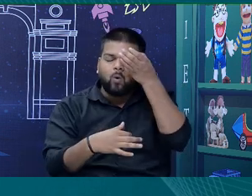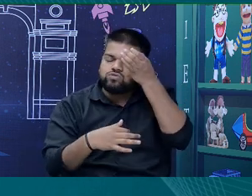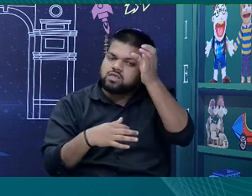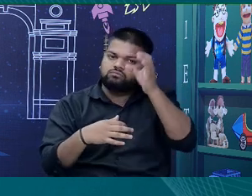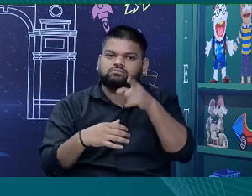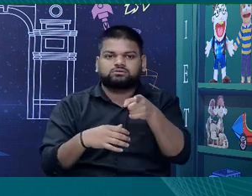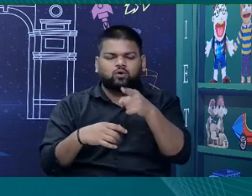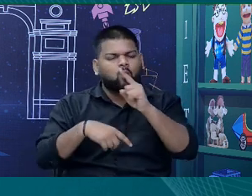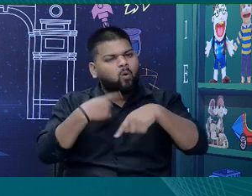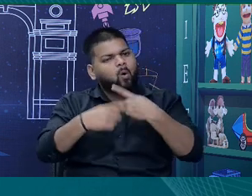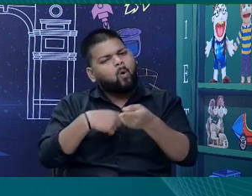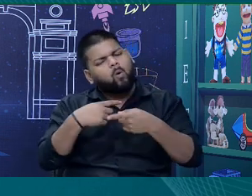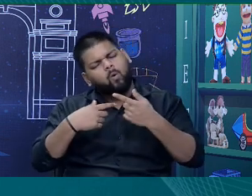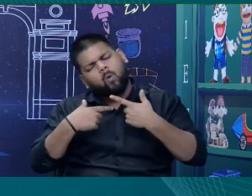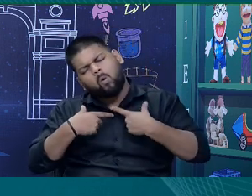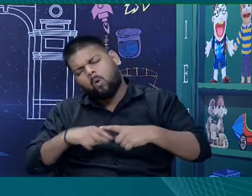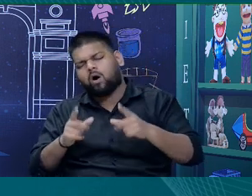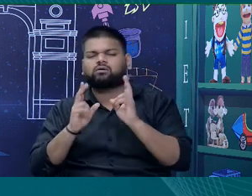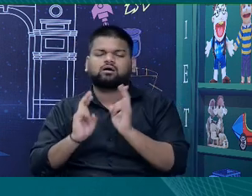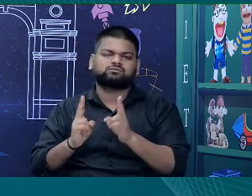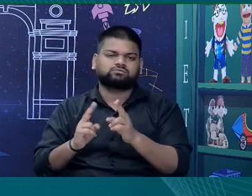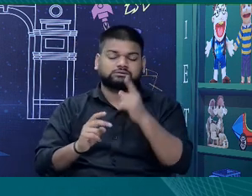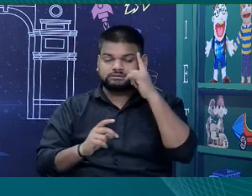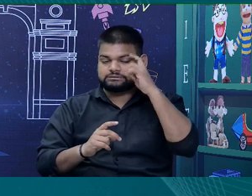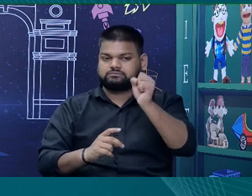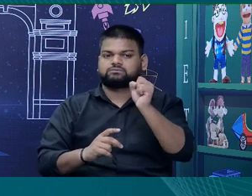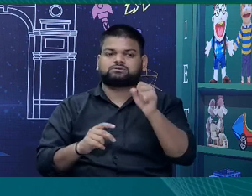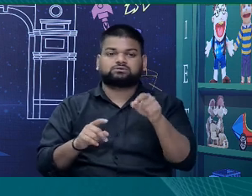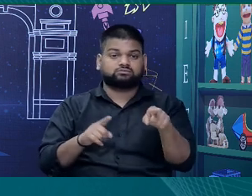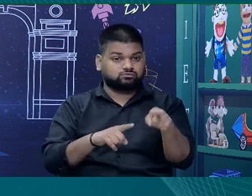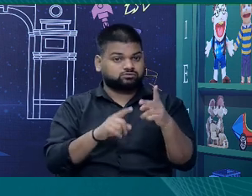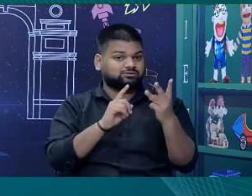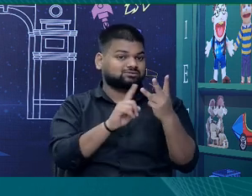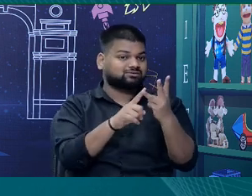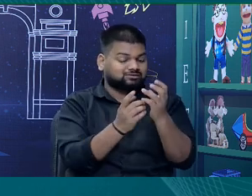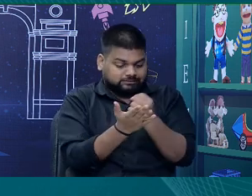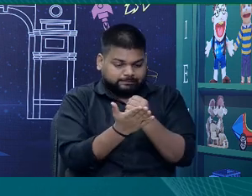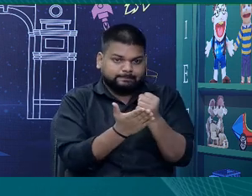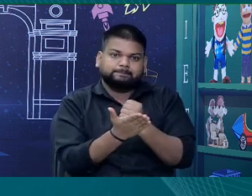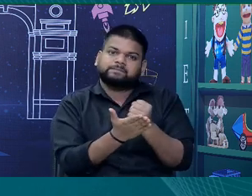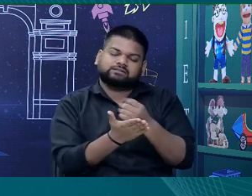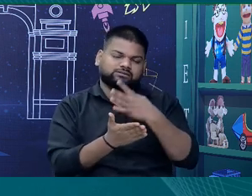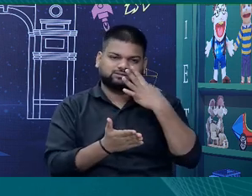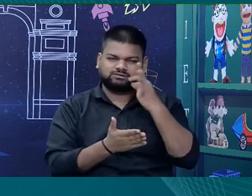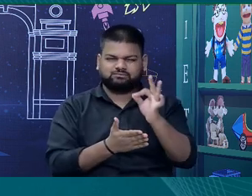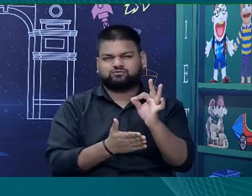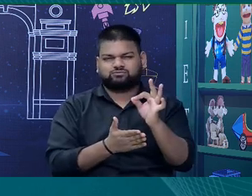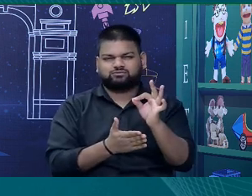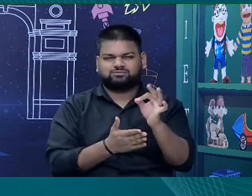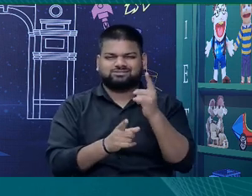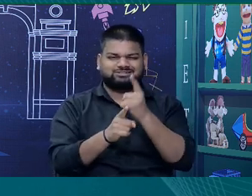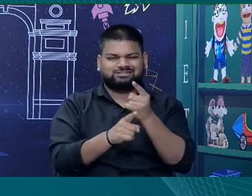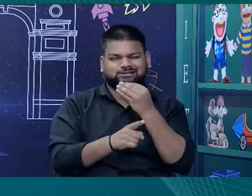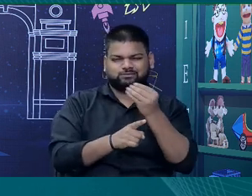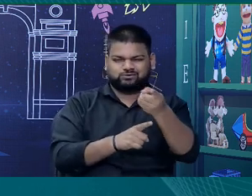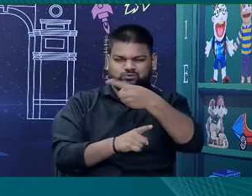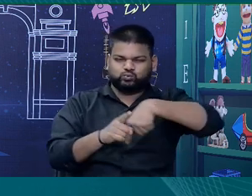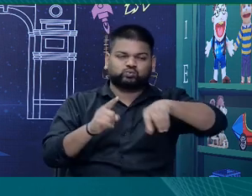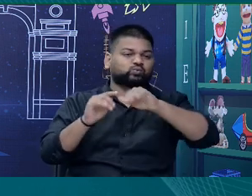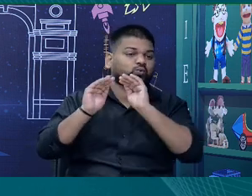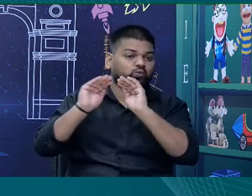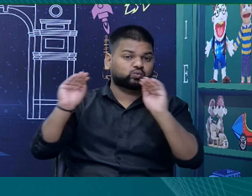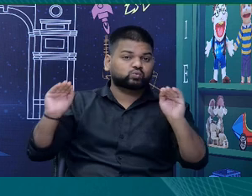मैथ्स एक लैंग्वेज की तरह है तो प्रैक्टिस बहुत इंपॉर्टेंट है तो बच्चों को आप क्लास में टाइम जरूर दीजिए स्टार्टिंग में जब